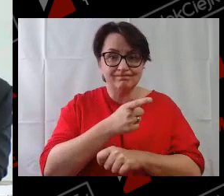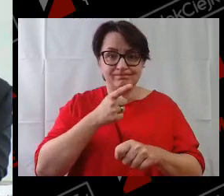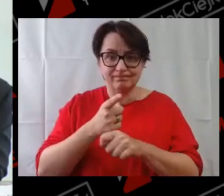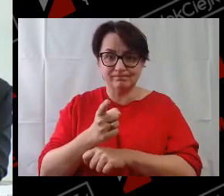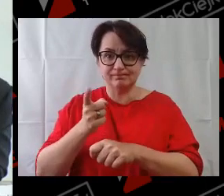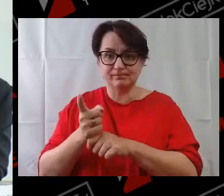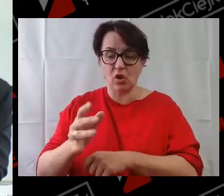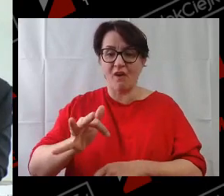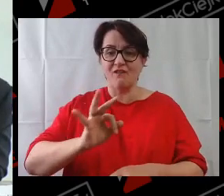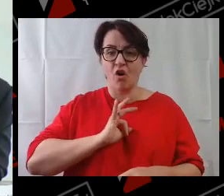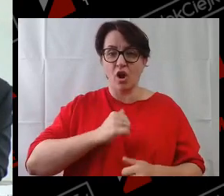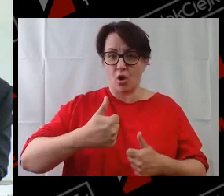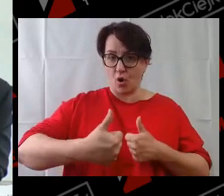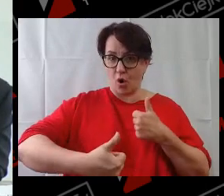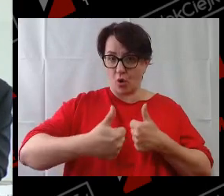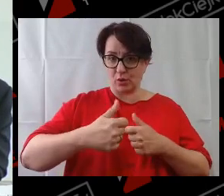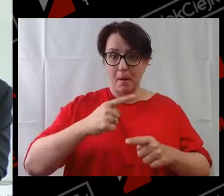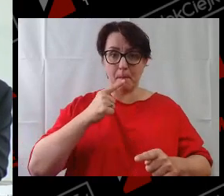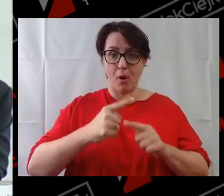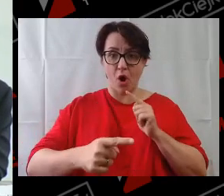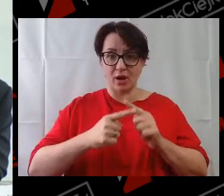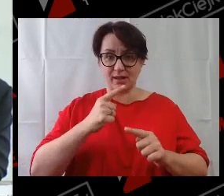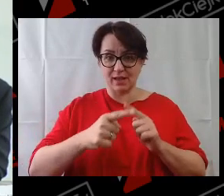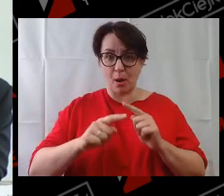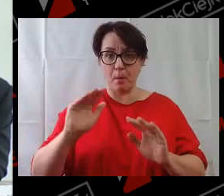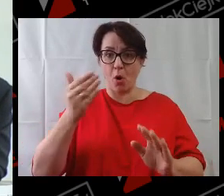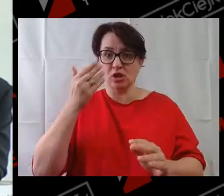swoich konkurentów politycznych